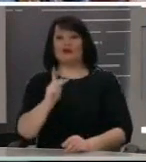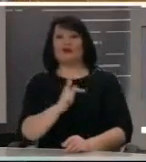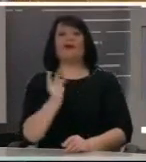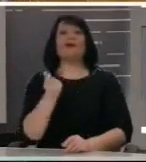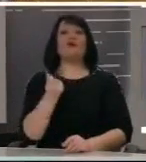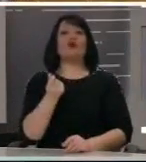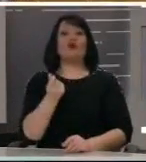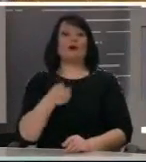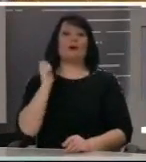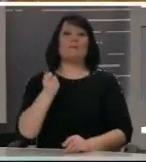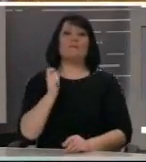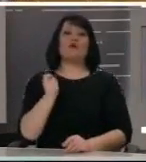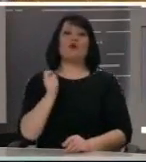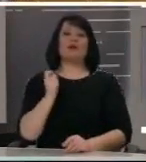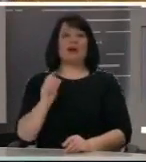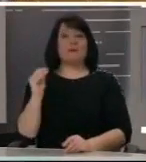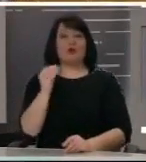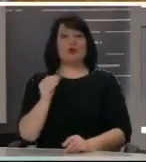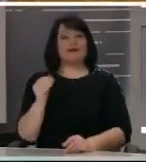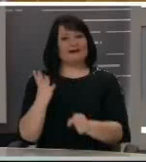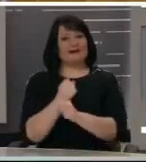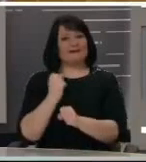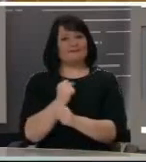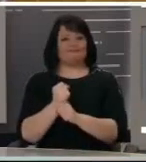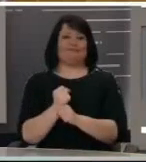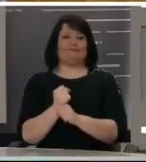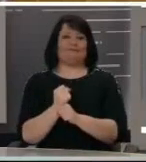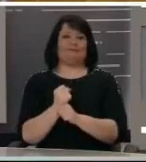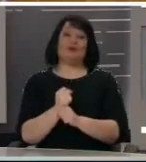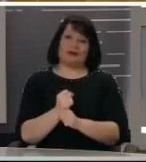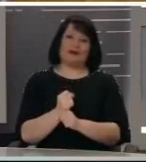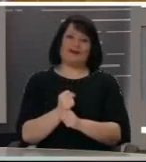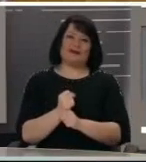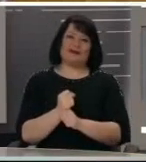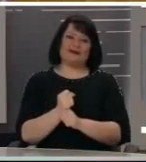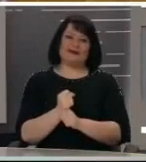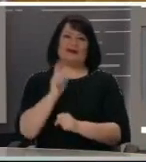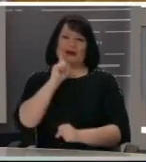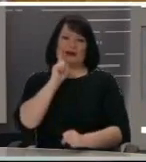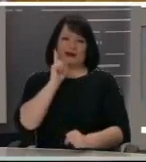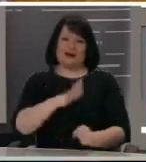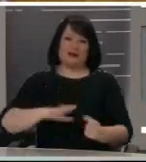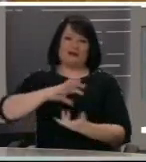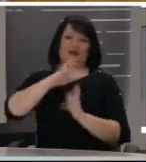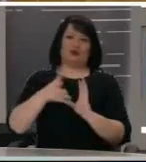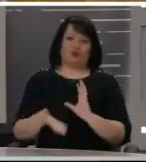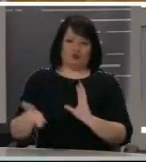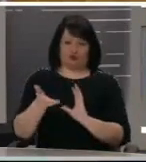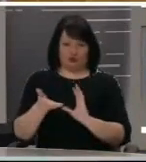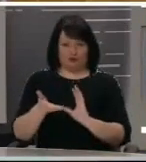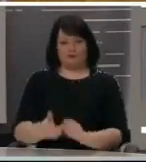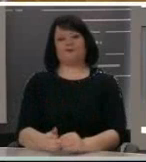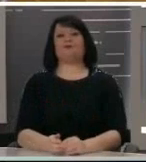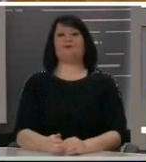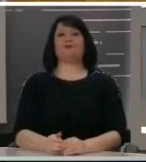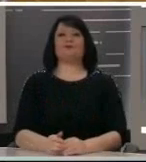οικονομικά, πολιτικά και πολιτιστικά επιτεύγματα που κατακτήθηκαν για λογαριασμό των γυναικών όλου του κόσμου